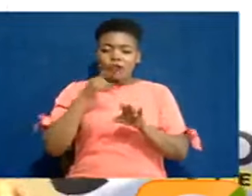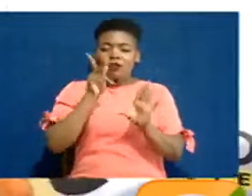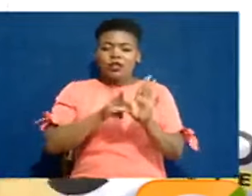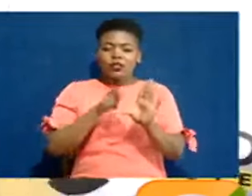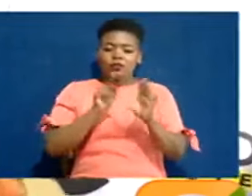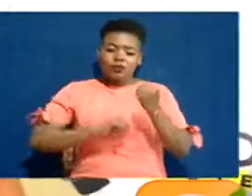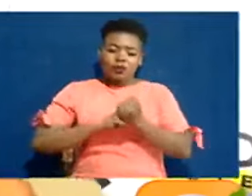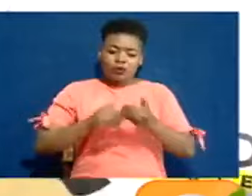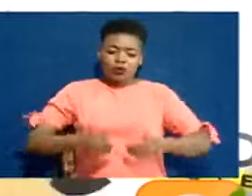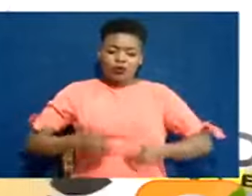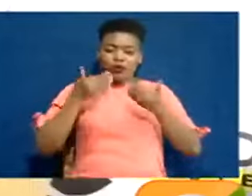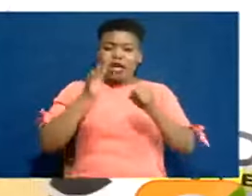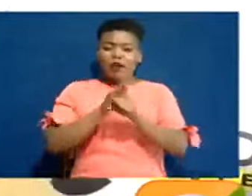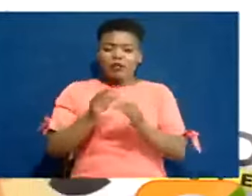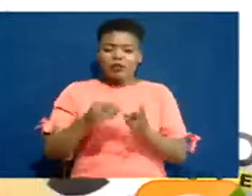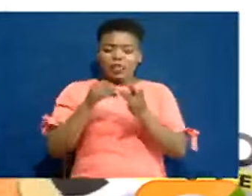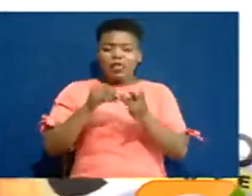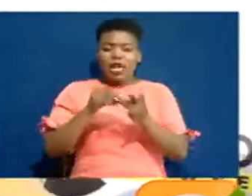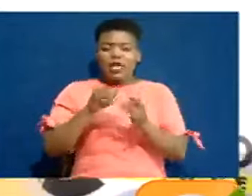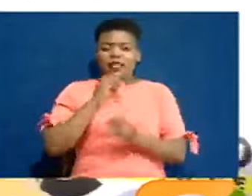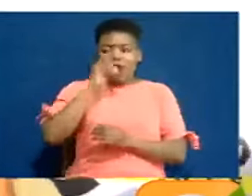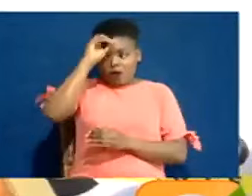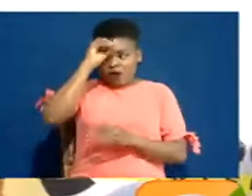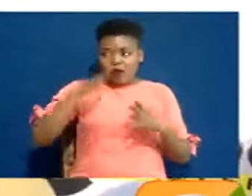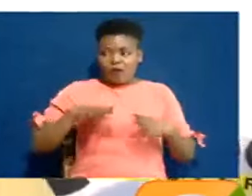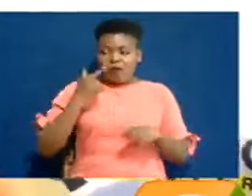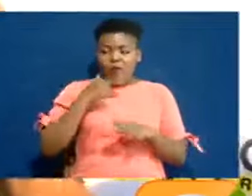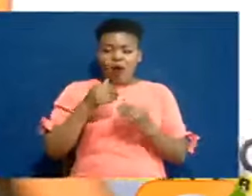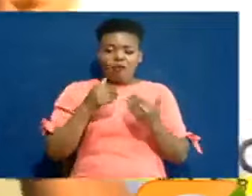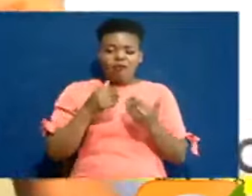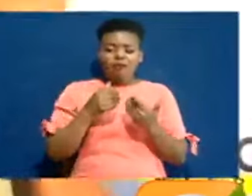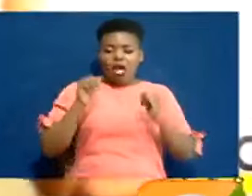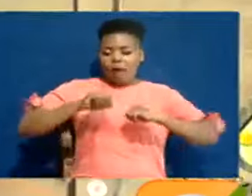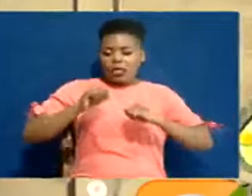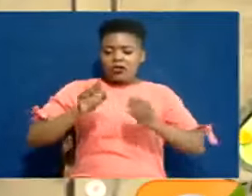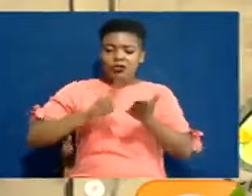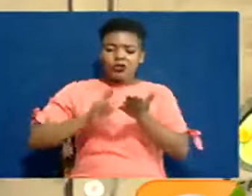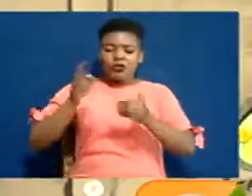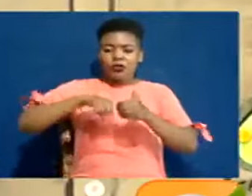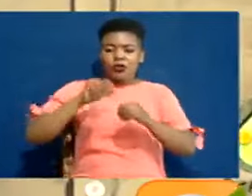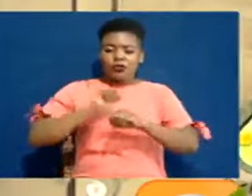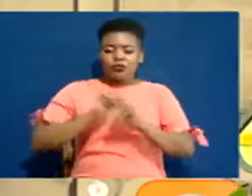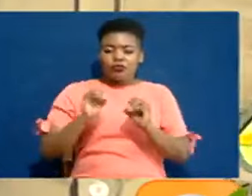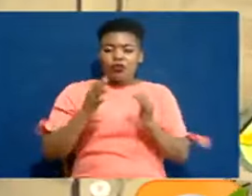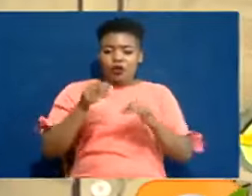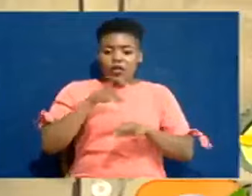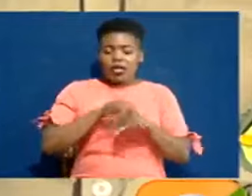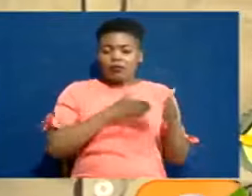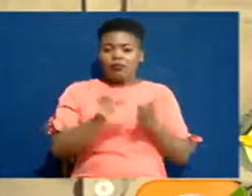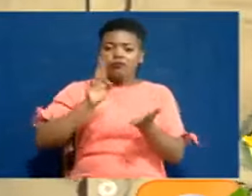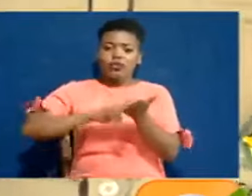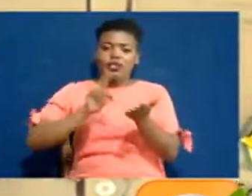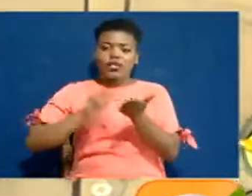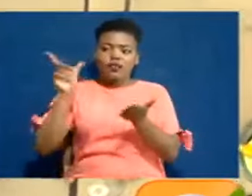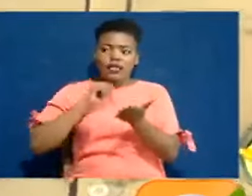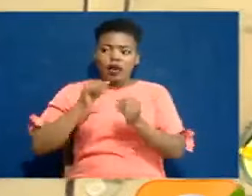tumesaidia vijana wetu, na sana sana wale mayatima ambao hawana uwezo wa kuingia shule. Leo tumekuwa hapa Kibirigo, tumeweza kufurahi